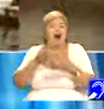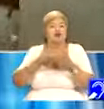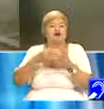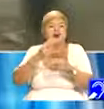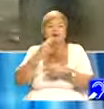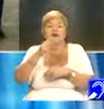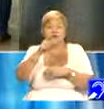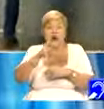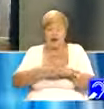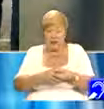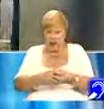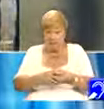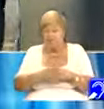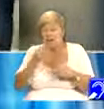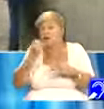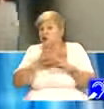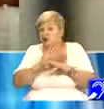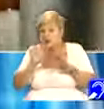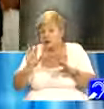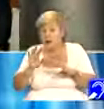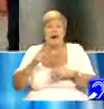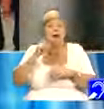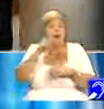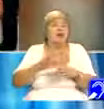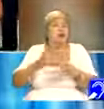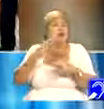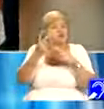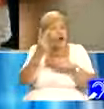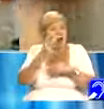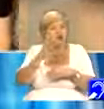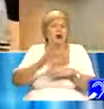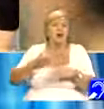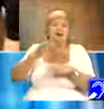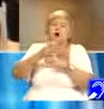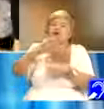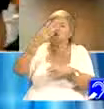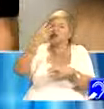instanță și după câteva zile, adevărat, instanța